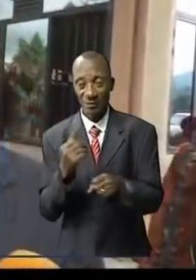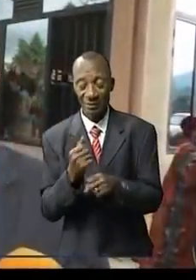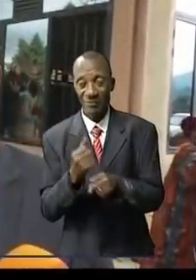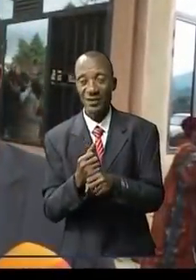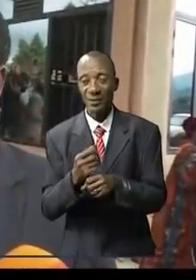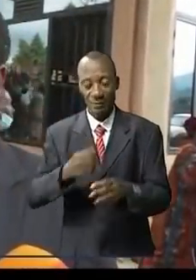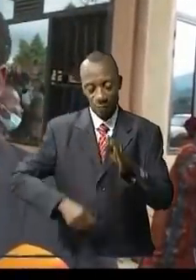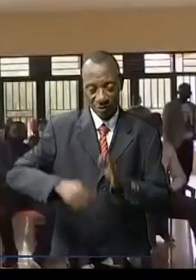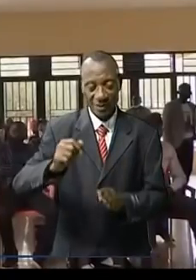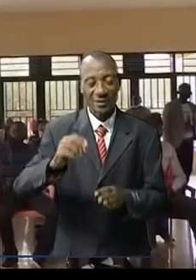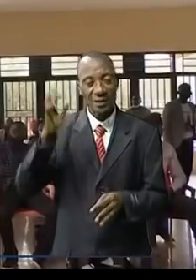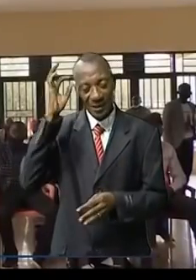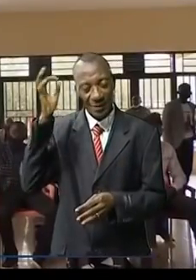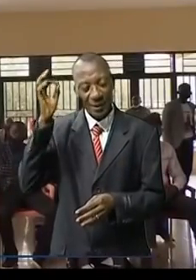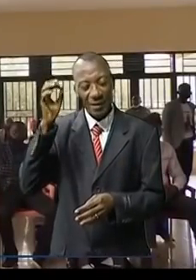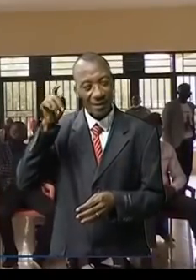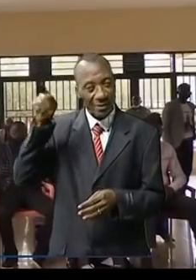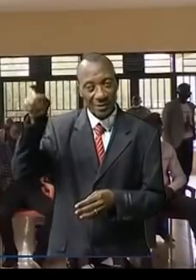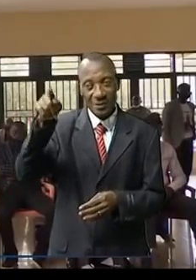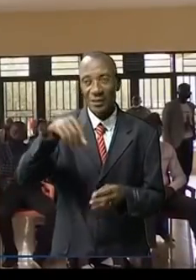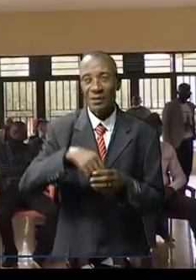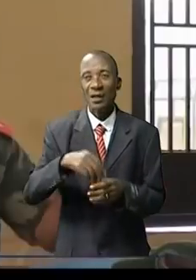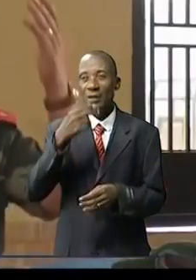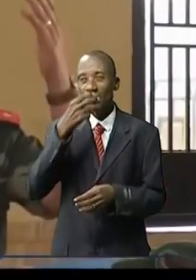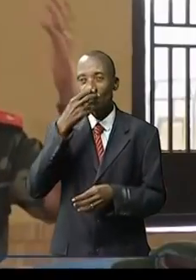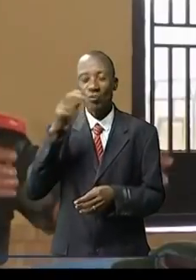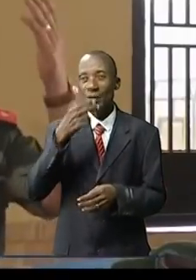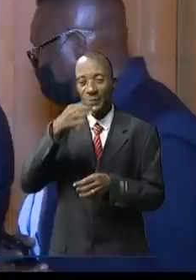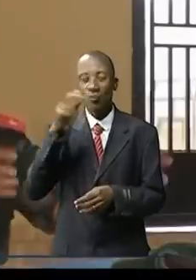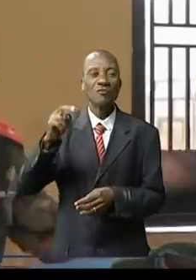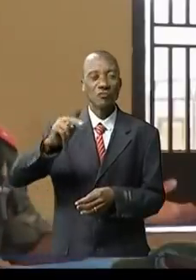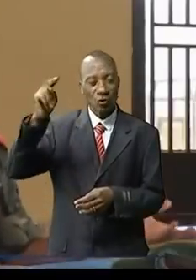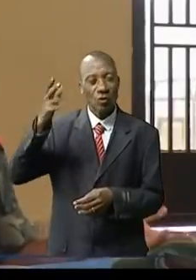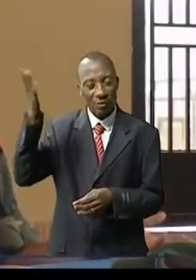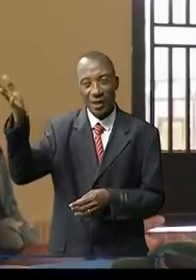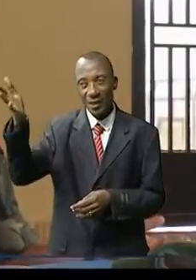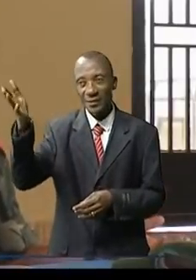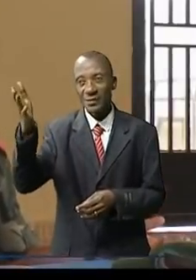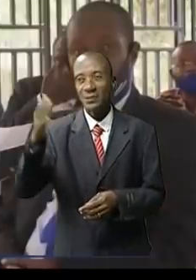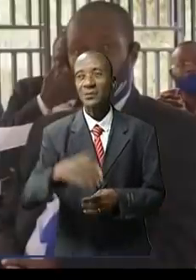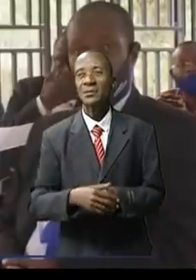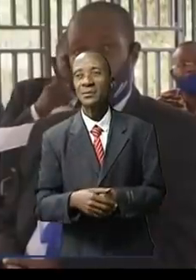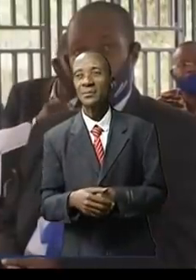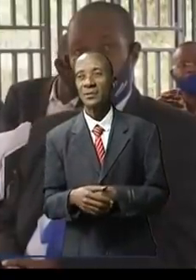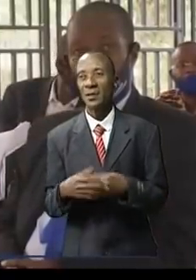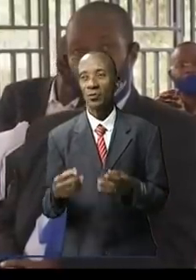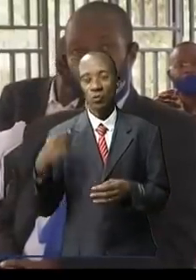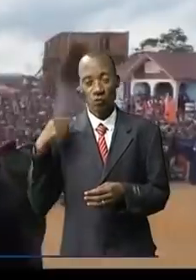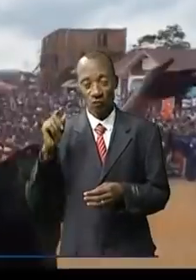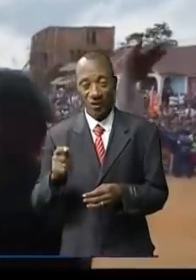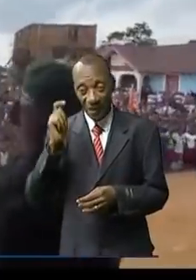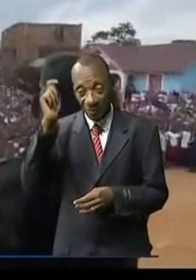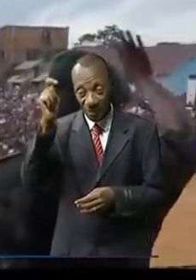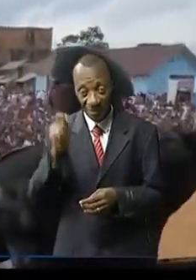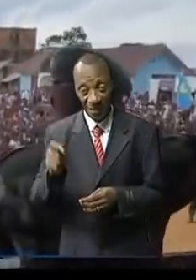soit praticable. Dans ce même cadre, le gouvernement militaire a mis à profit son séjour de 72 heures dans ce coin du pays pour